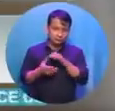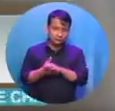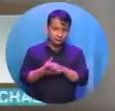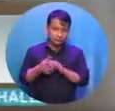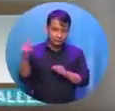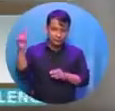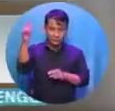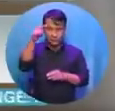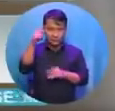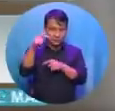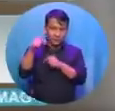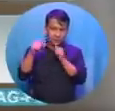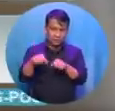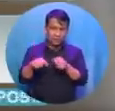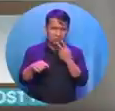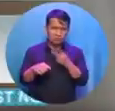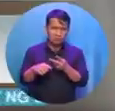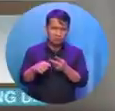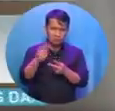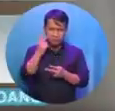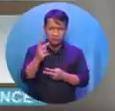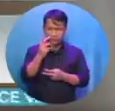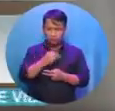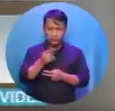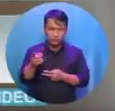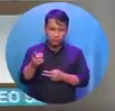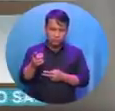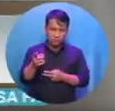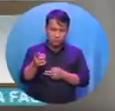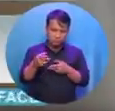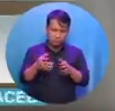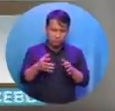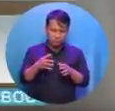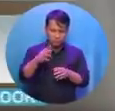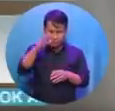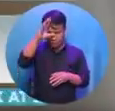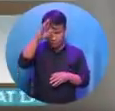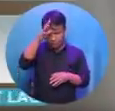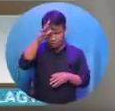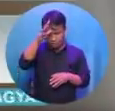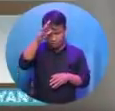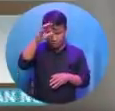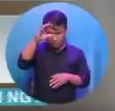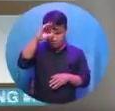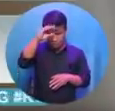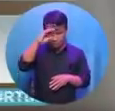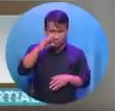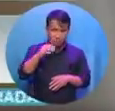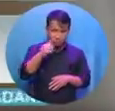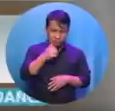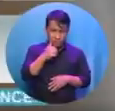sir. Okay, sino yung kumukonsente? Yung biyanan mong babae o yung biyanan mong lalaki?